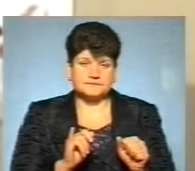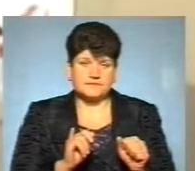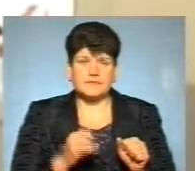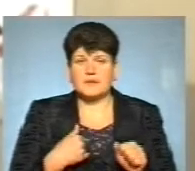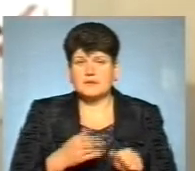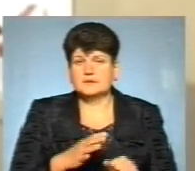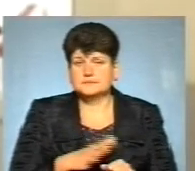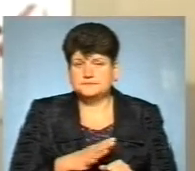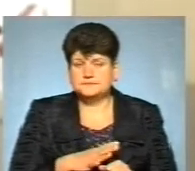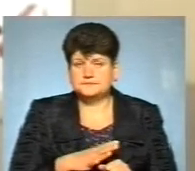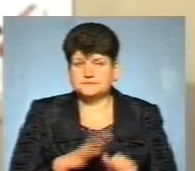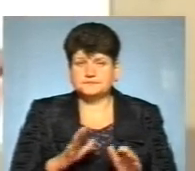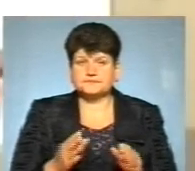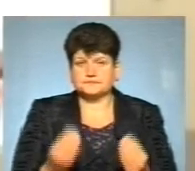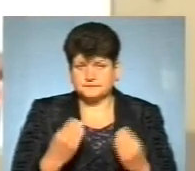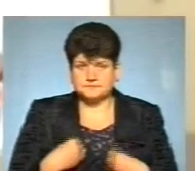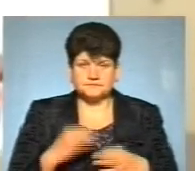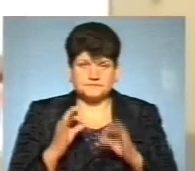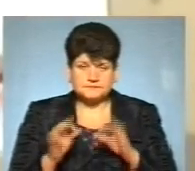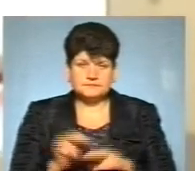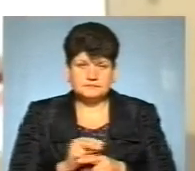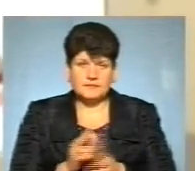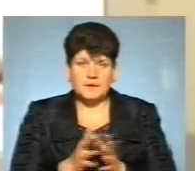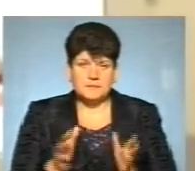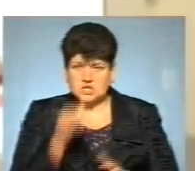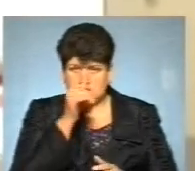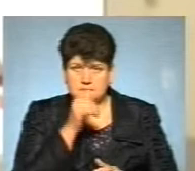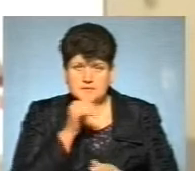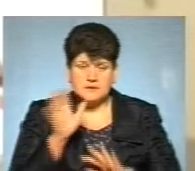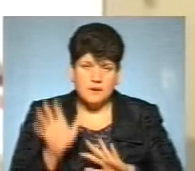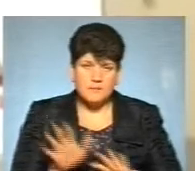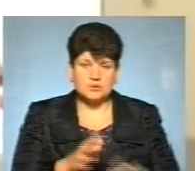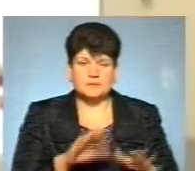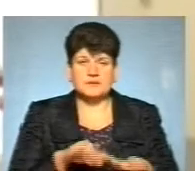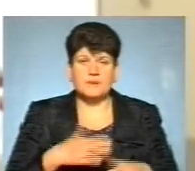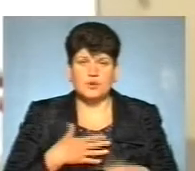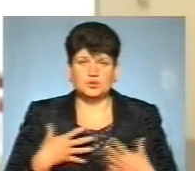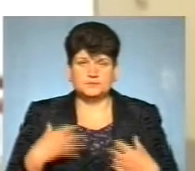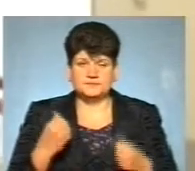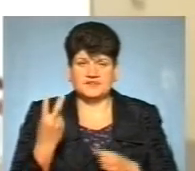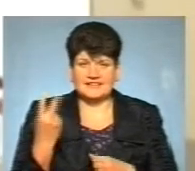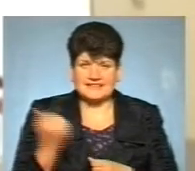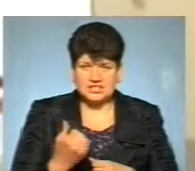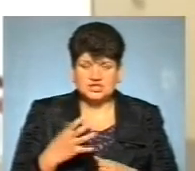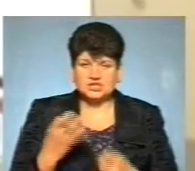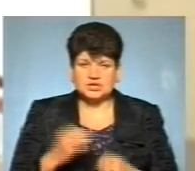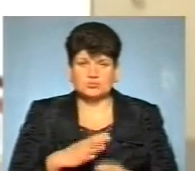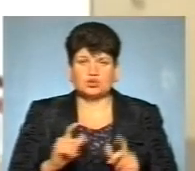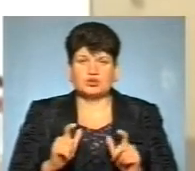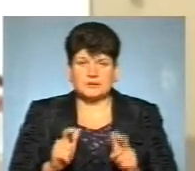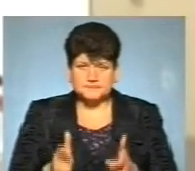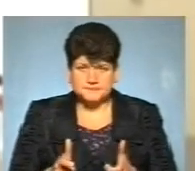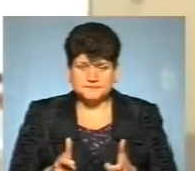мені було надано належне лікування. Більше місяця навіть пройшло після мого одужання, тобто 2 тижні ще карантину було, і